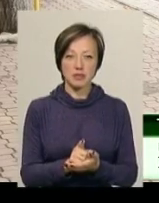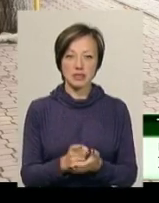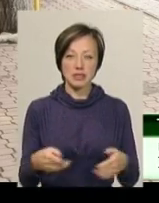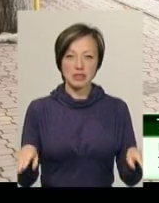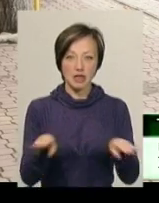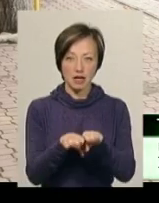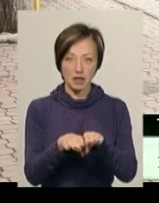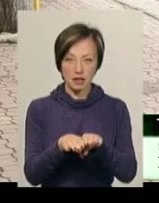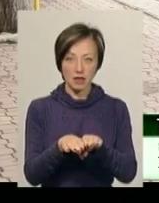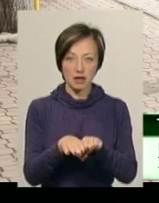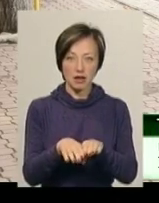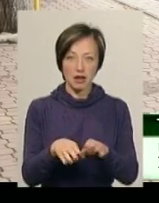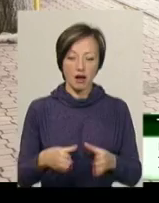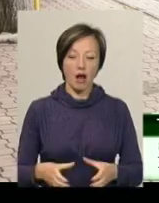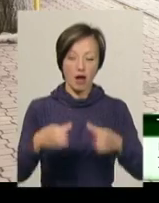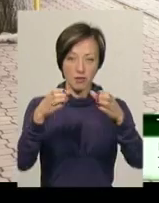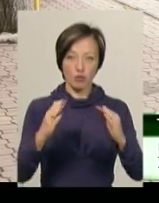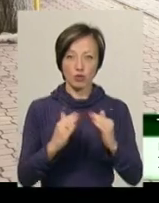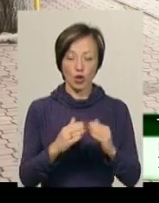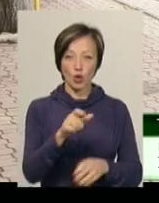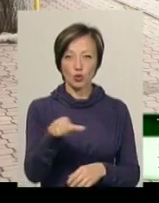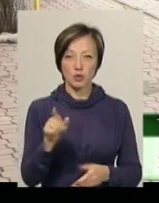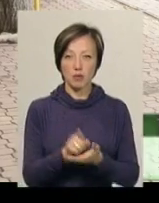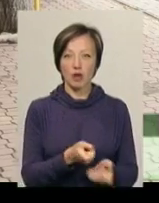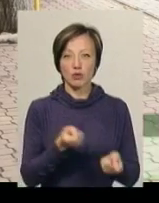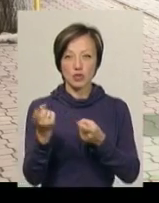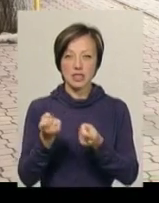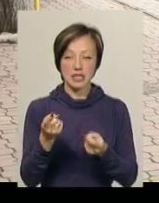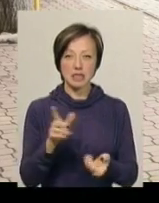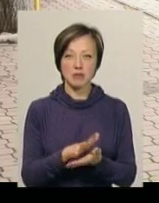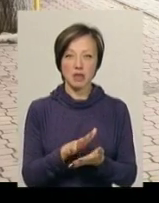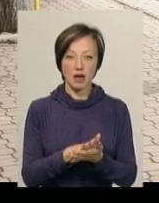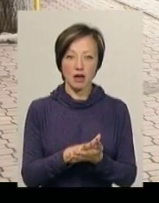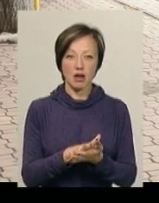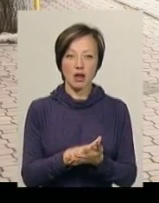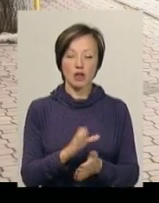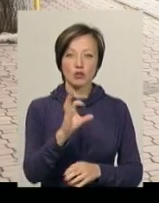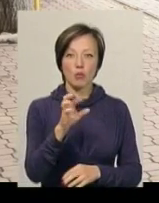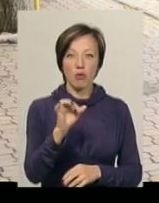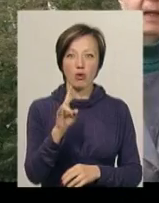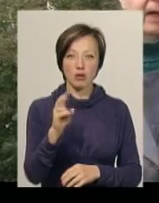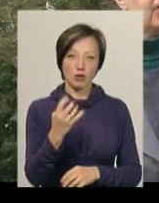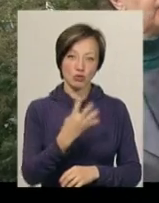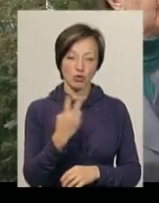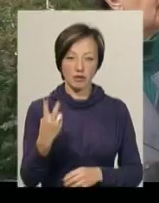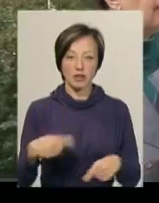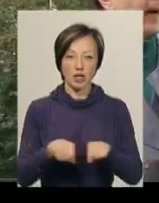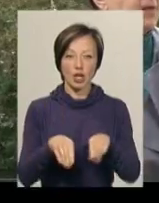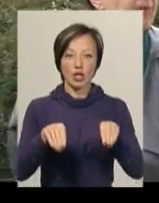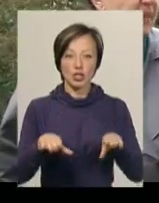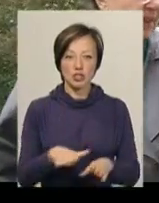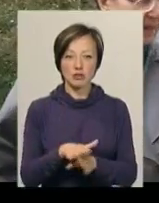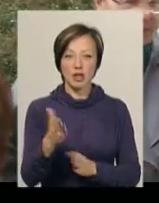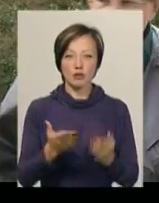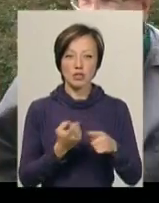сміття камери у будинку, і люди мають носити це сміття на Соборну 42. Таке рішення реалізують,